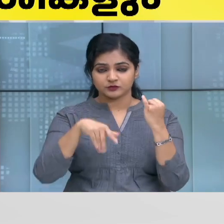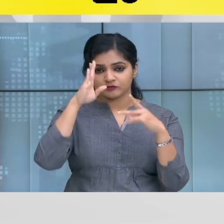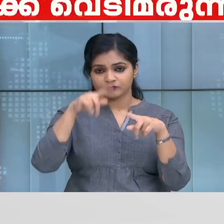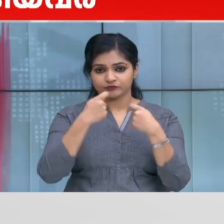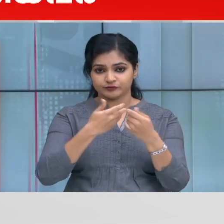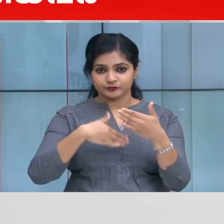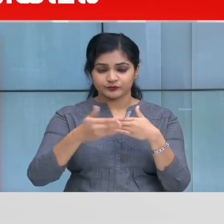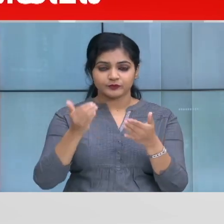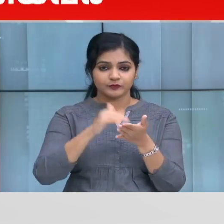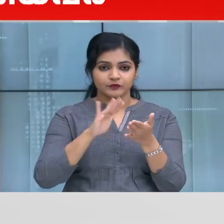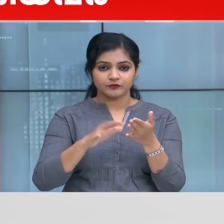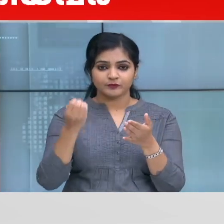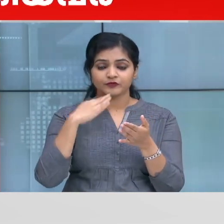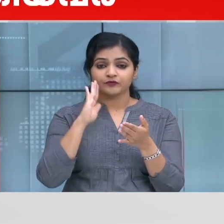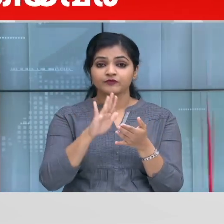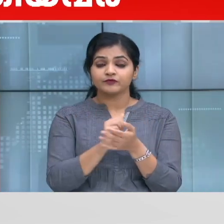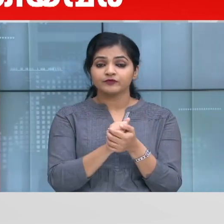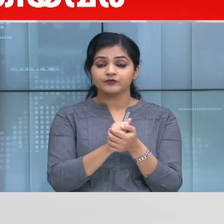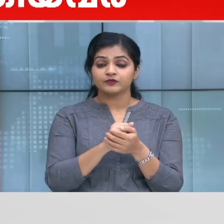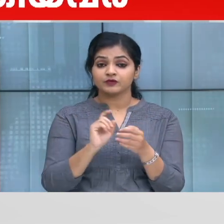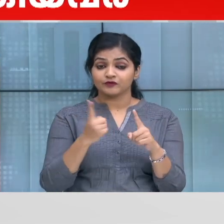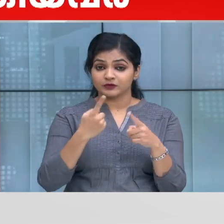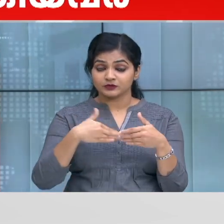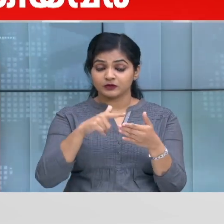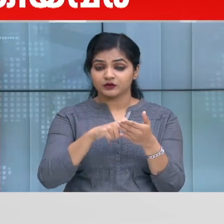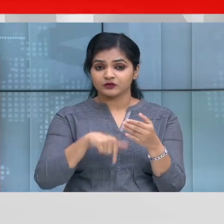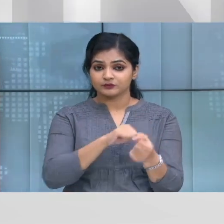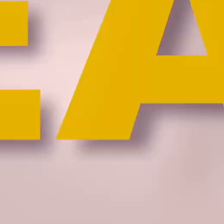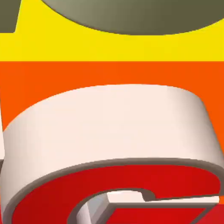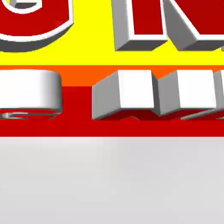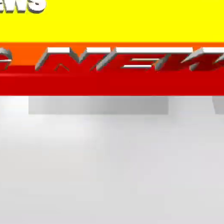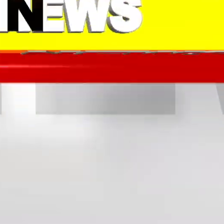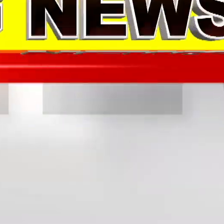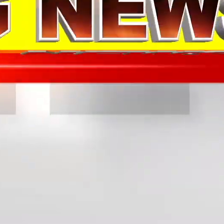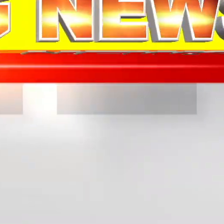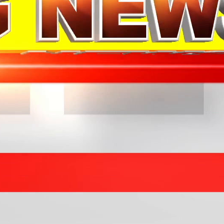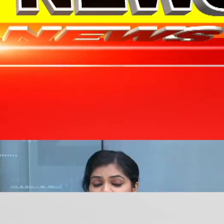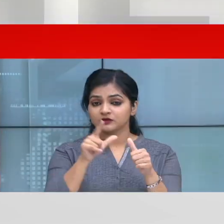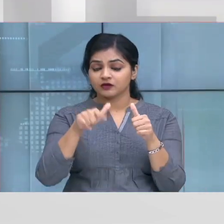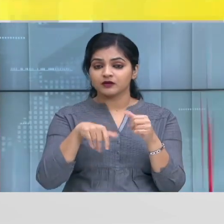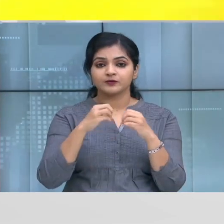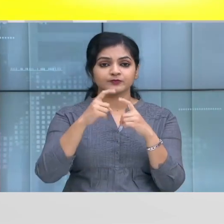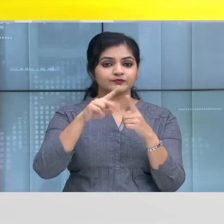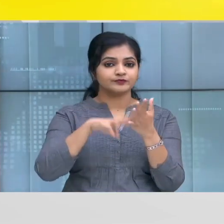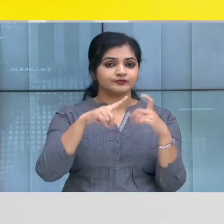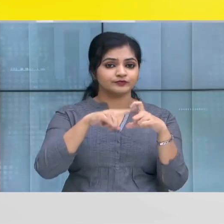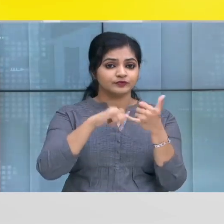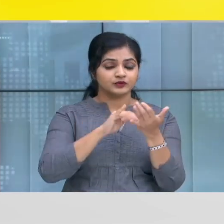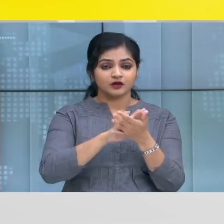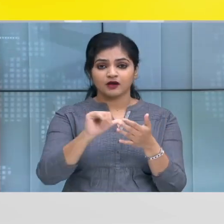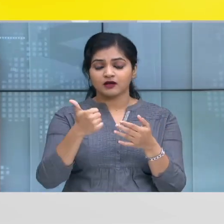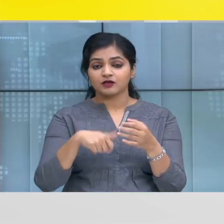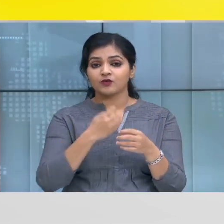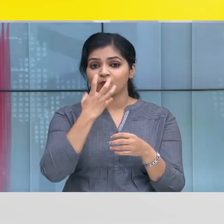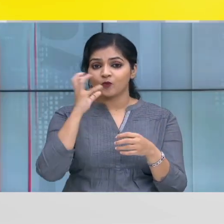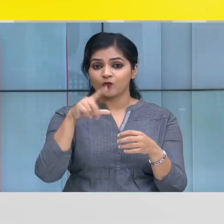നമ്മൾ മനസ്സിലാക്കുന്നത്. ആദ്യഘട്ടത്തിൽ ഈ അറസ്റ്റിലായ ഷിജാലും ബിനീഷും ചേർന്നാണ് മറ്റ് അസംസ്കൃത വസ്തുക്കൾ, ബോംബ്